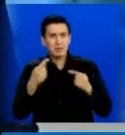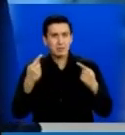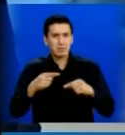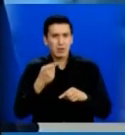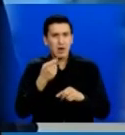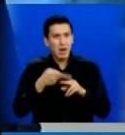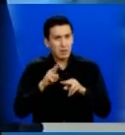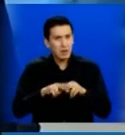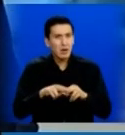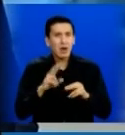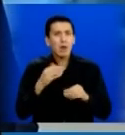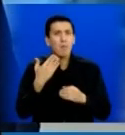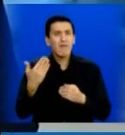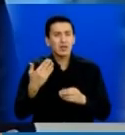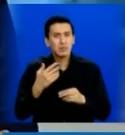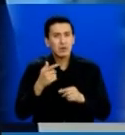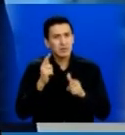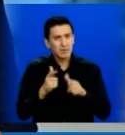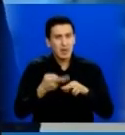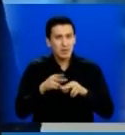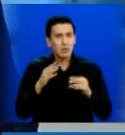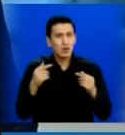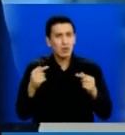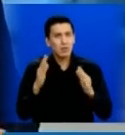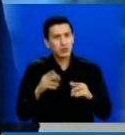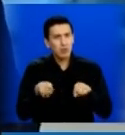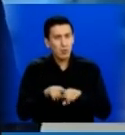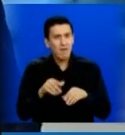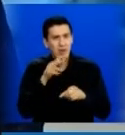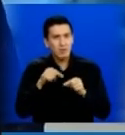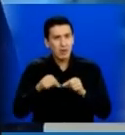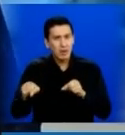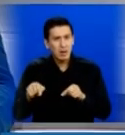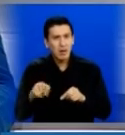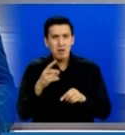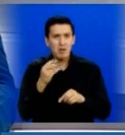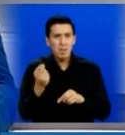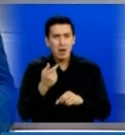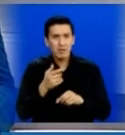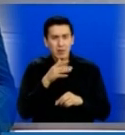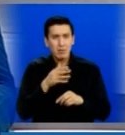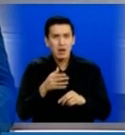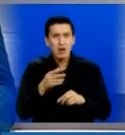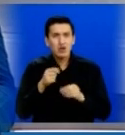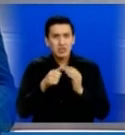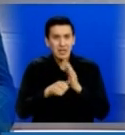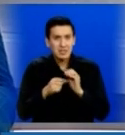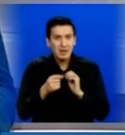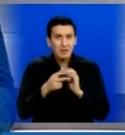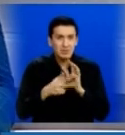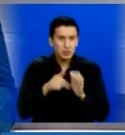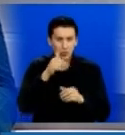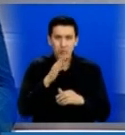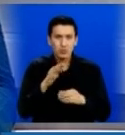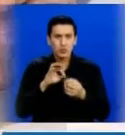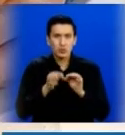Это вот как по-вашему, действительно займет такой промежуток времени, в принципе, немалый? Именно 16-17 год будет очень сложно